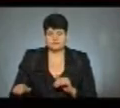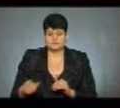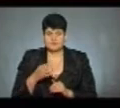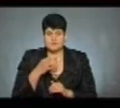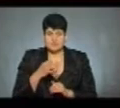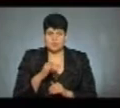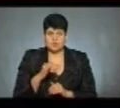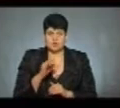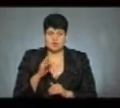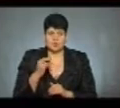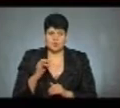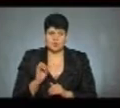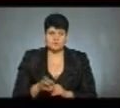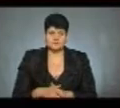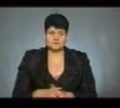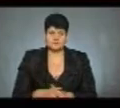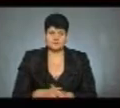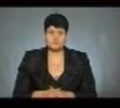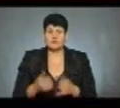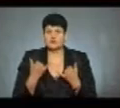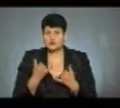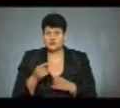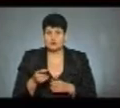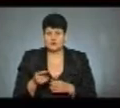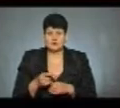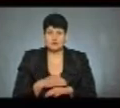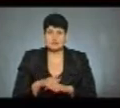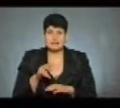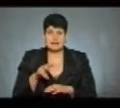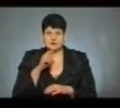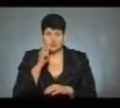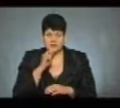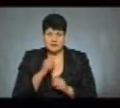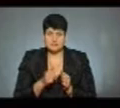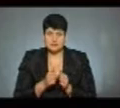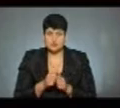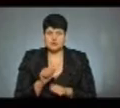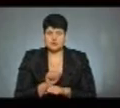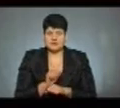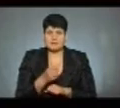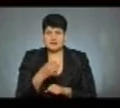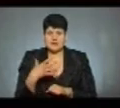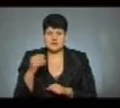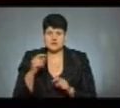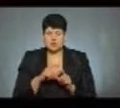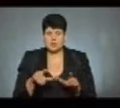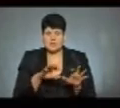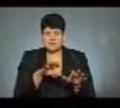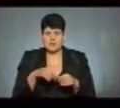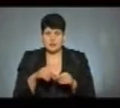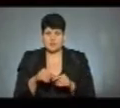розповів Юрій Шайнюк. Сьогодні в Тернополі на вулиці Лесі Українки поблизу зупинки 15-та школа демонтували